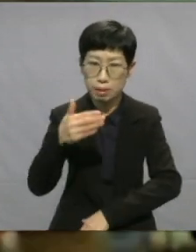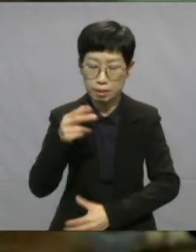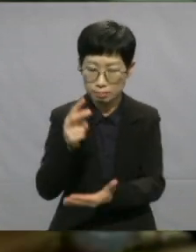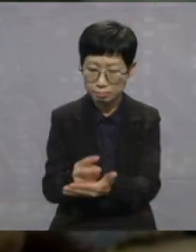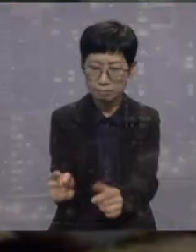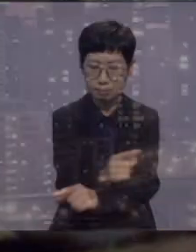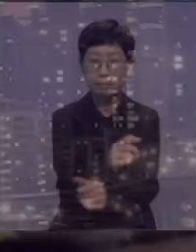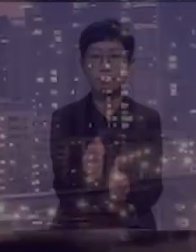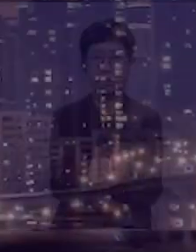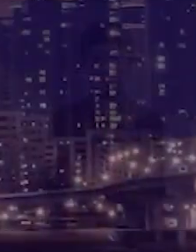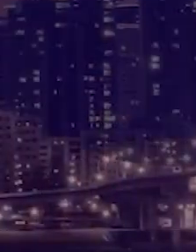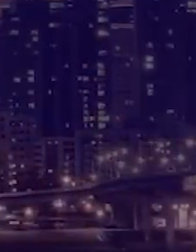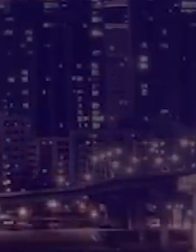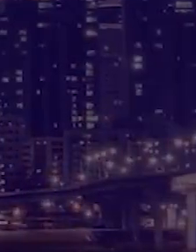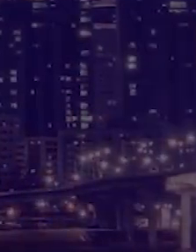수정했습니다